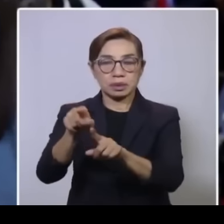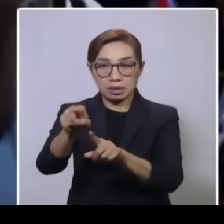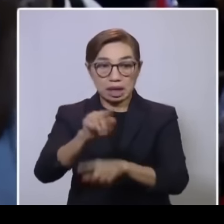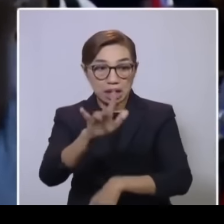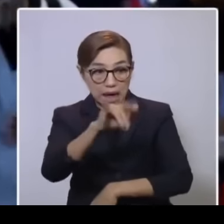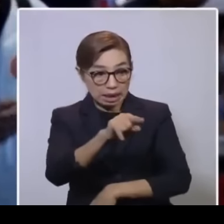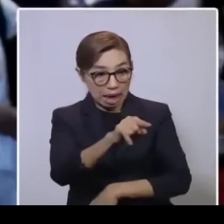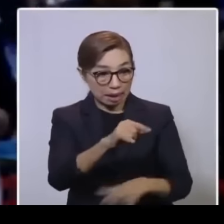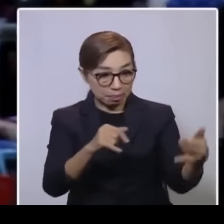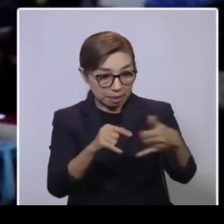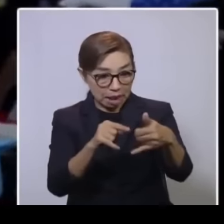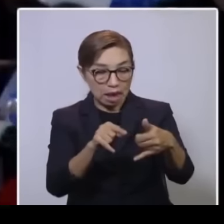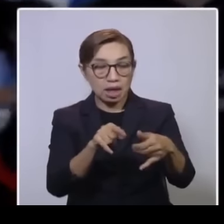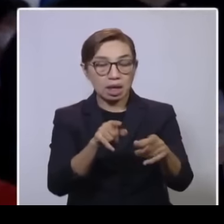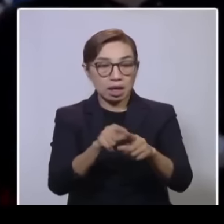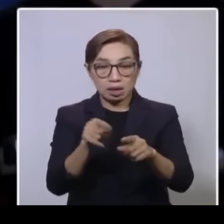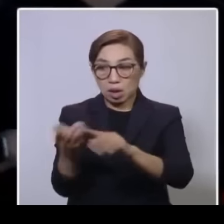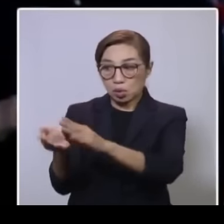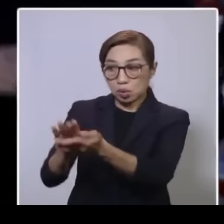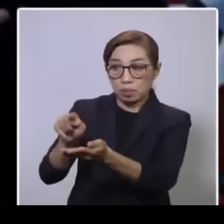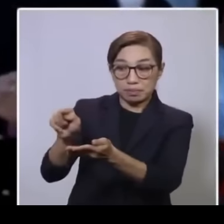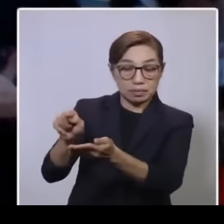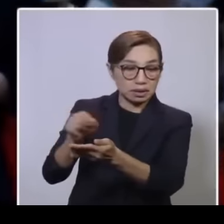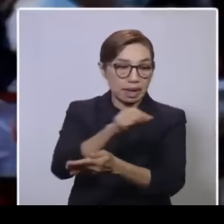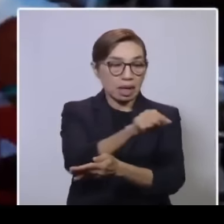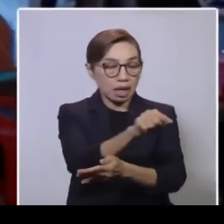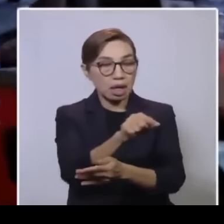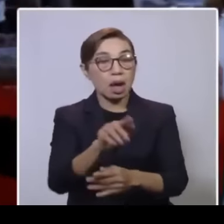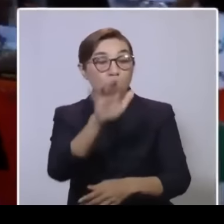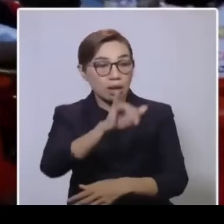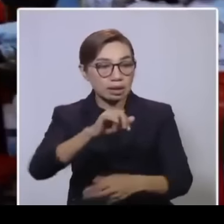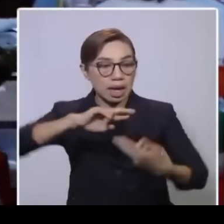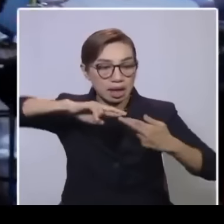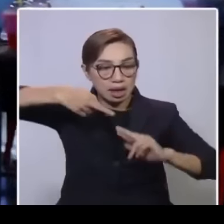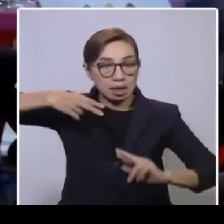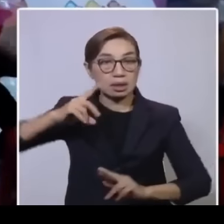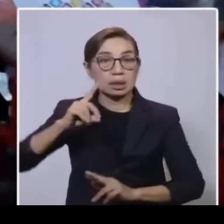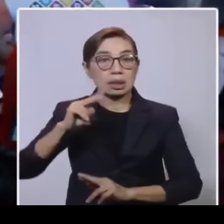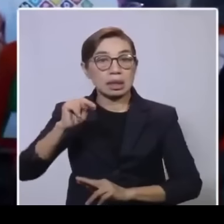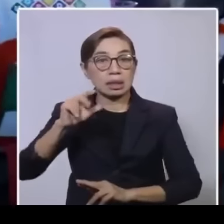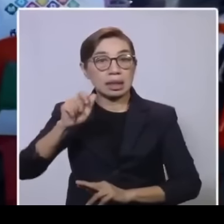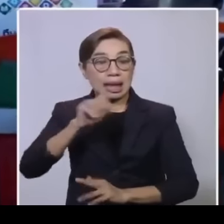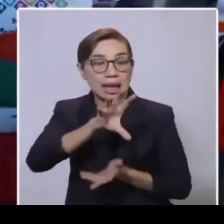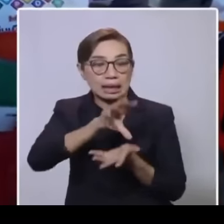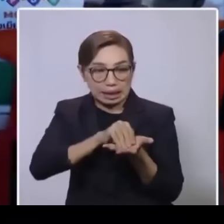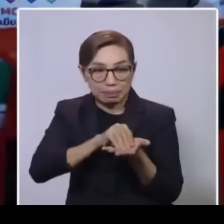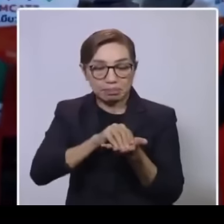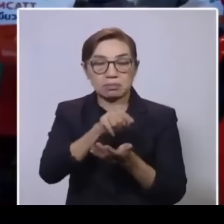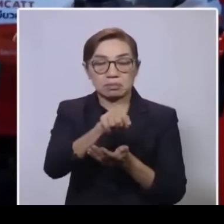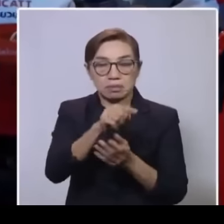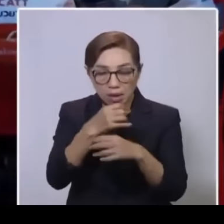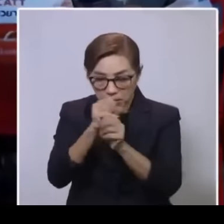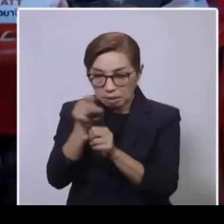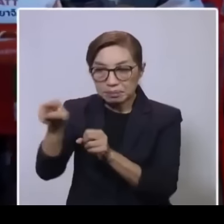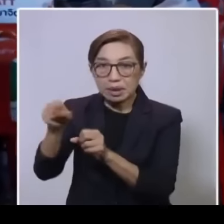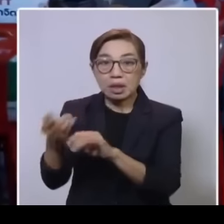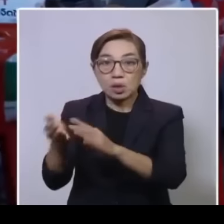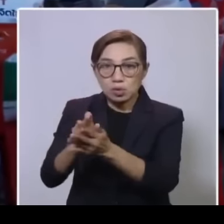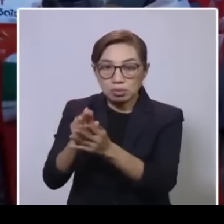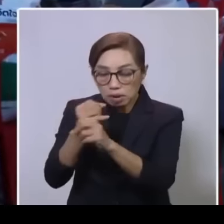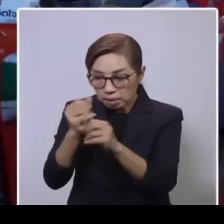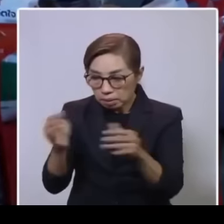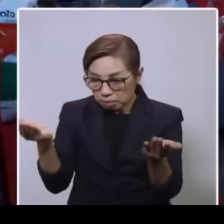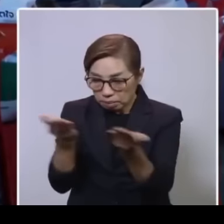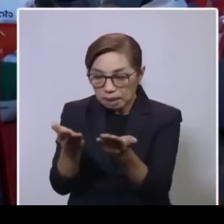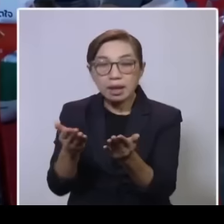ญาตินะคะโดยจะให้ญาติมาตรวจ DNA โดยเก็บ DNA ไว้ค่ะเพื่อเทียบเคียงโดยเบื้องต้นนะคะทางผบ.ก็บอกว่าเราส